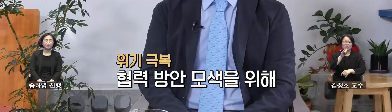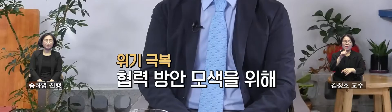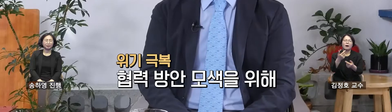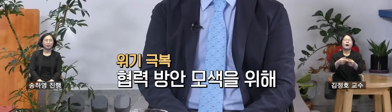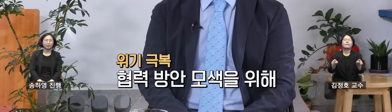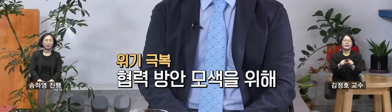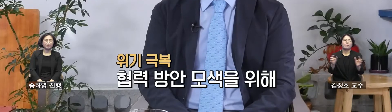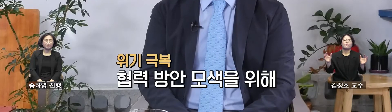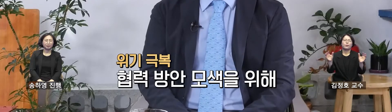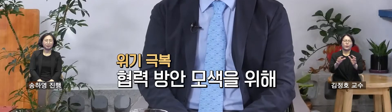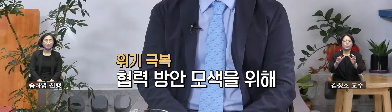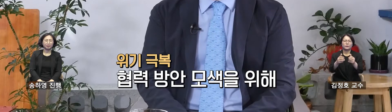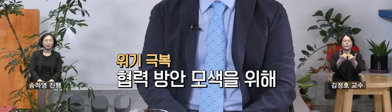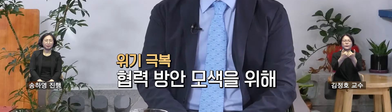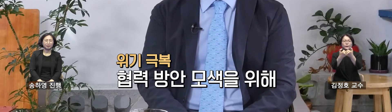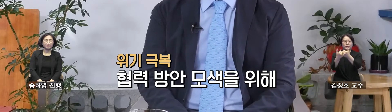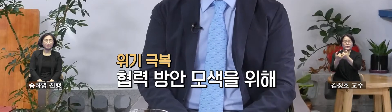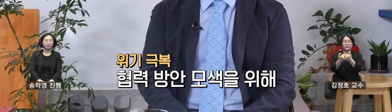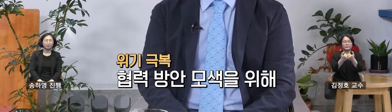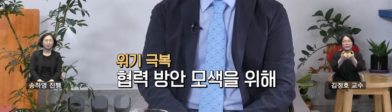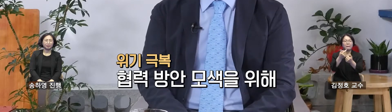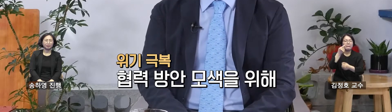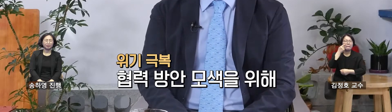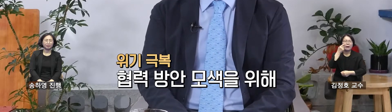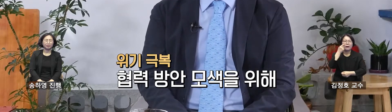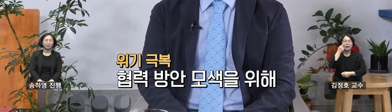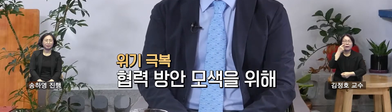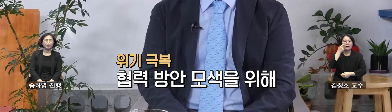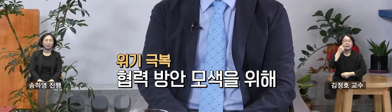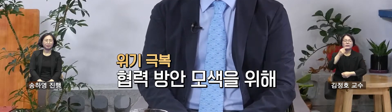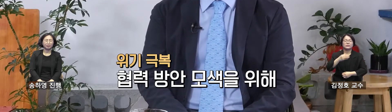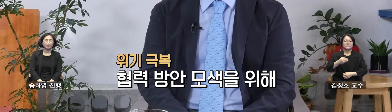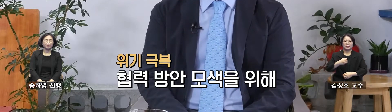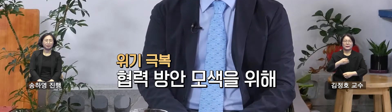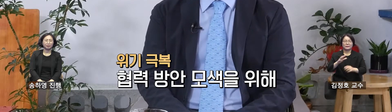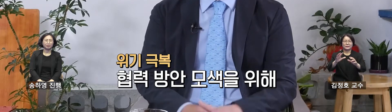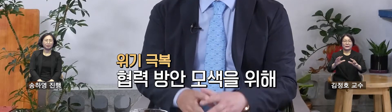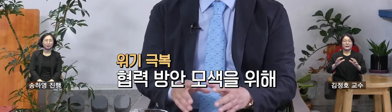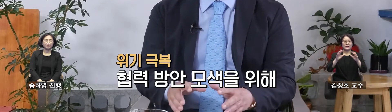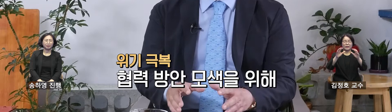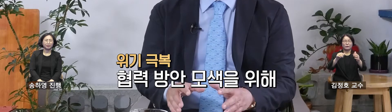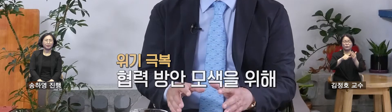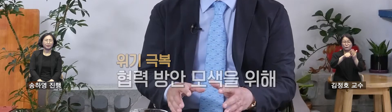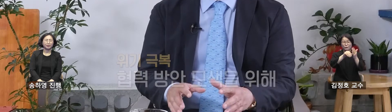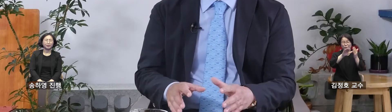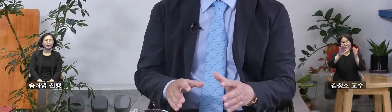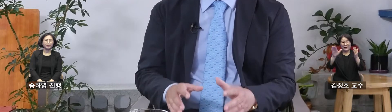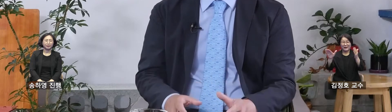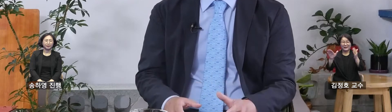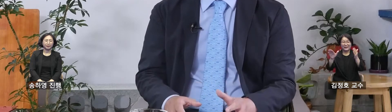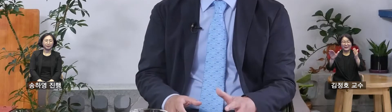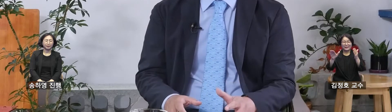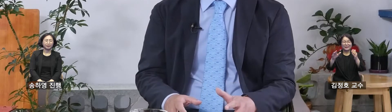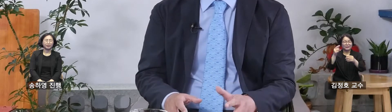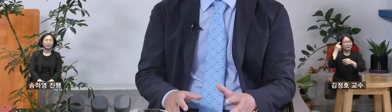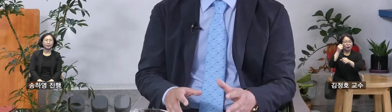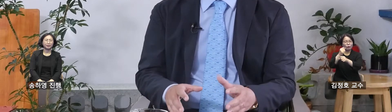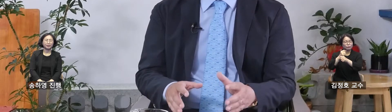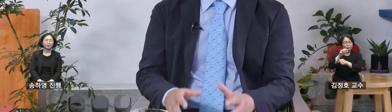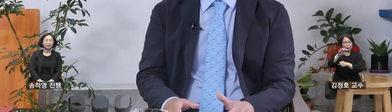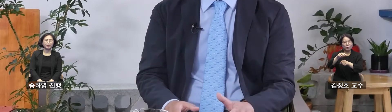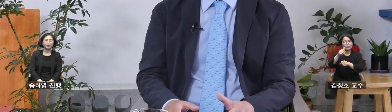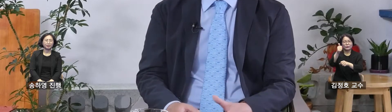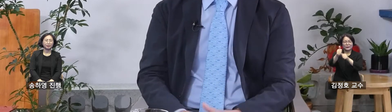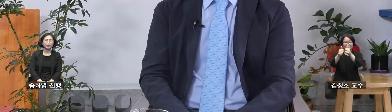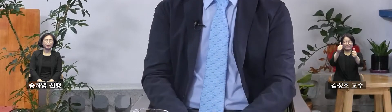논의해서 같이 협력 방안을 맞아 보자고 해서 제가 전 세계 제일 유명하신 분들, 연구소 소장이나